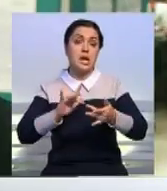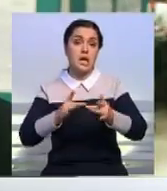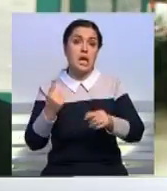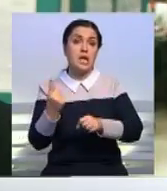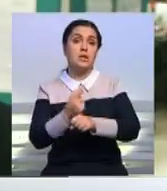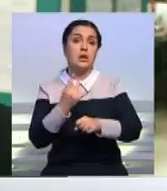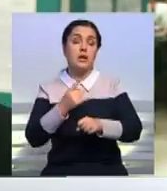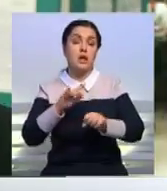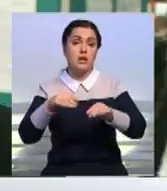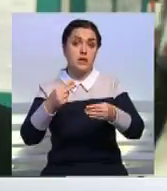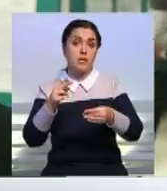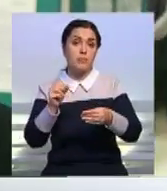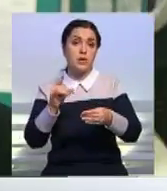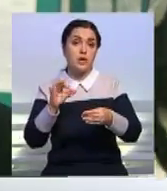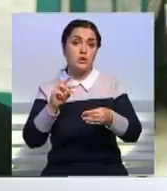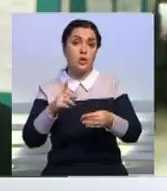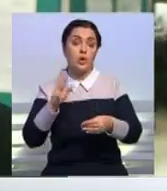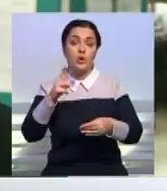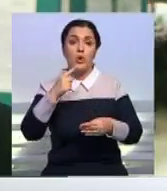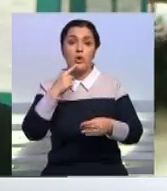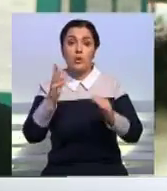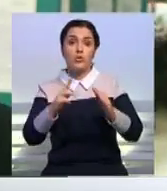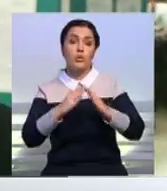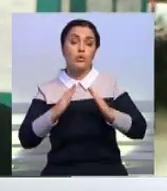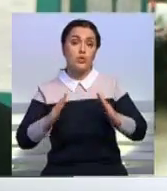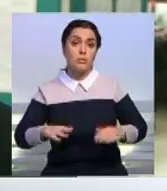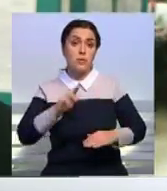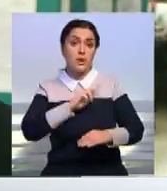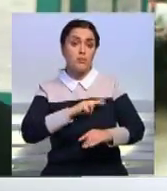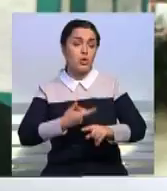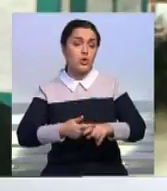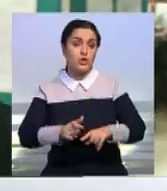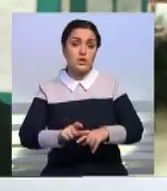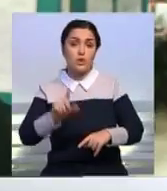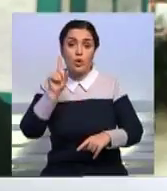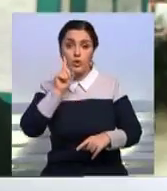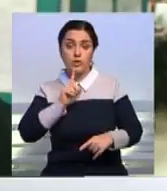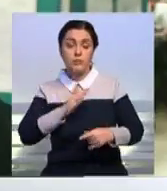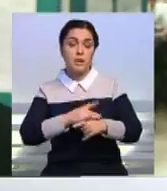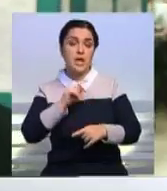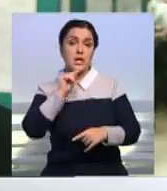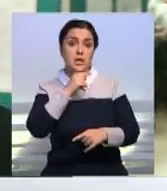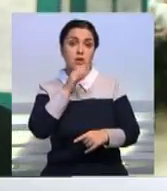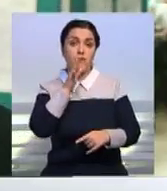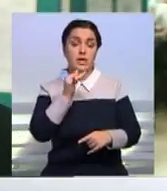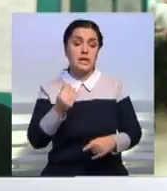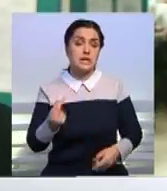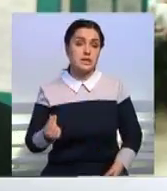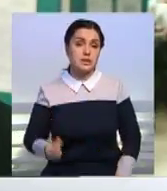одноразовый пароль. Жителям, которые находятся дома или на работе, это очень удобно. Они экономят время и деньги.